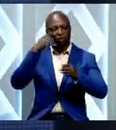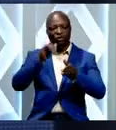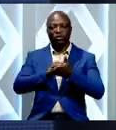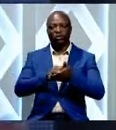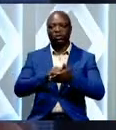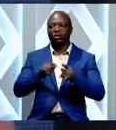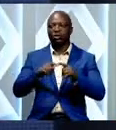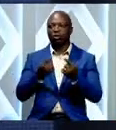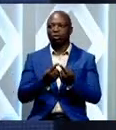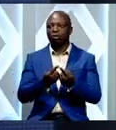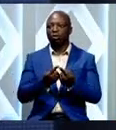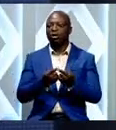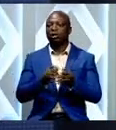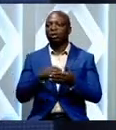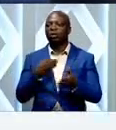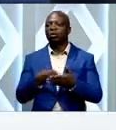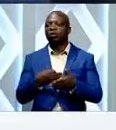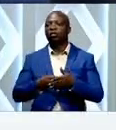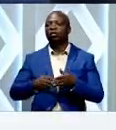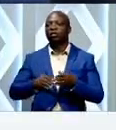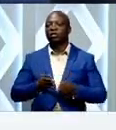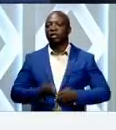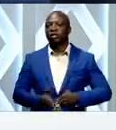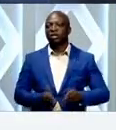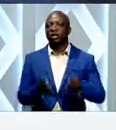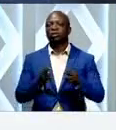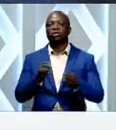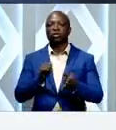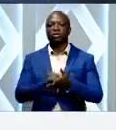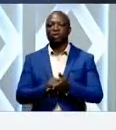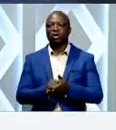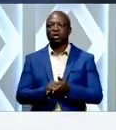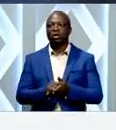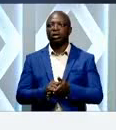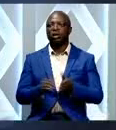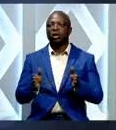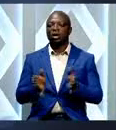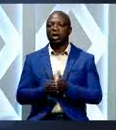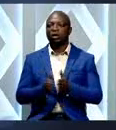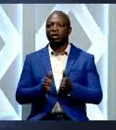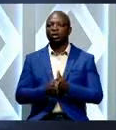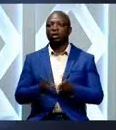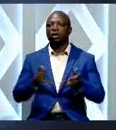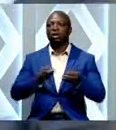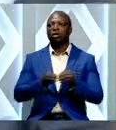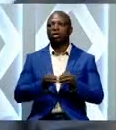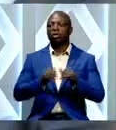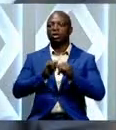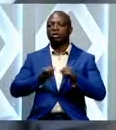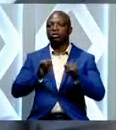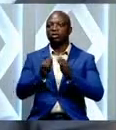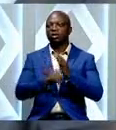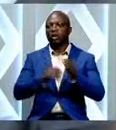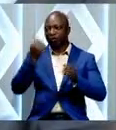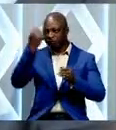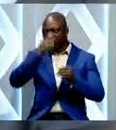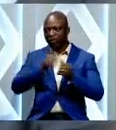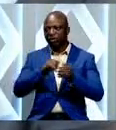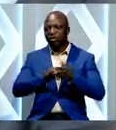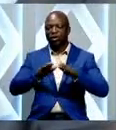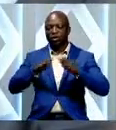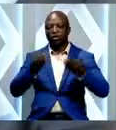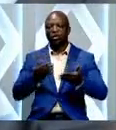d'investir dans le fonds d'accélération des infrastructures d'Africa 50. Réunir un si grand nombre d'institutionnels africains dans le tour de table d'un